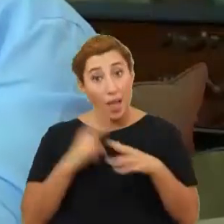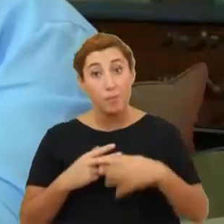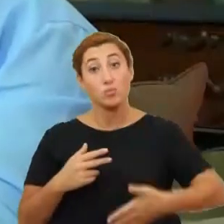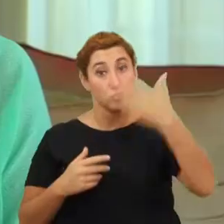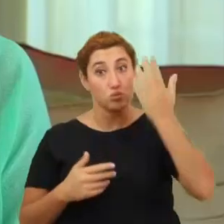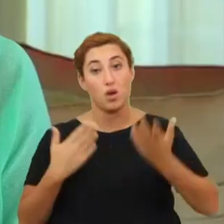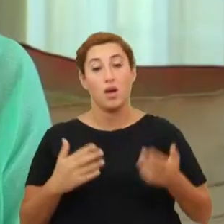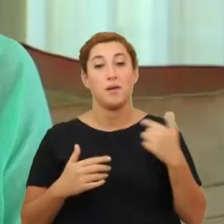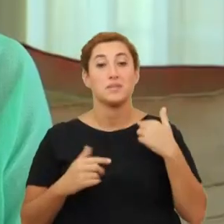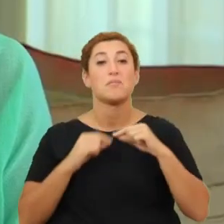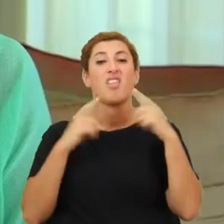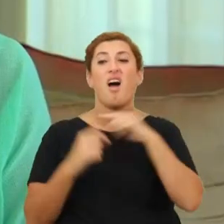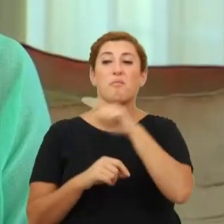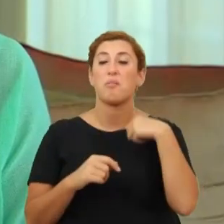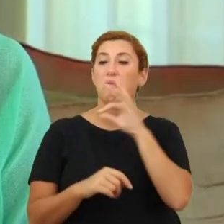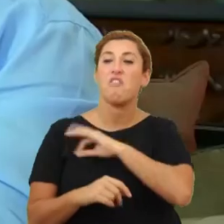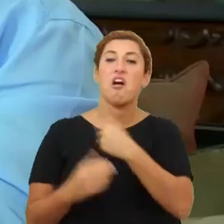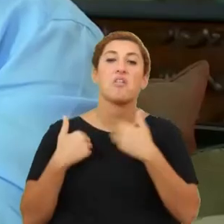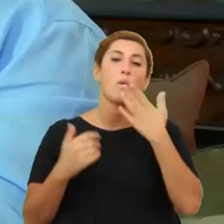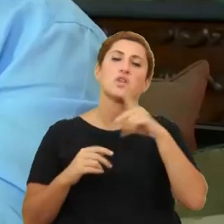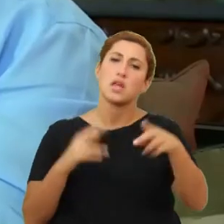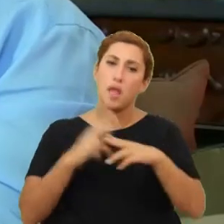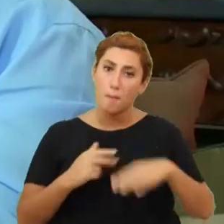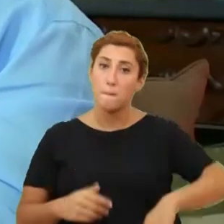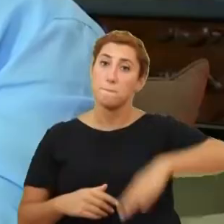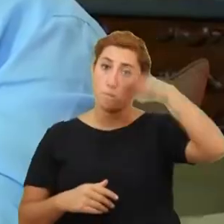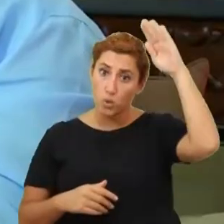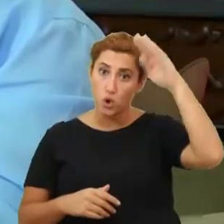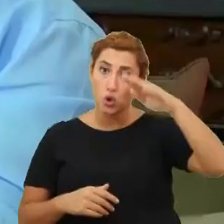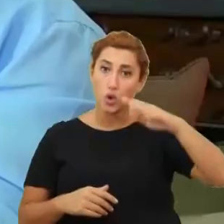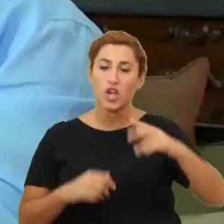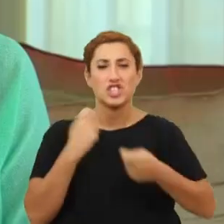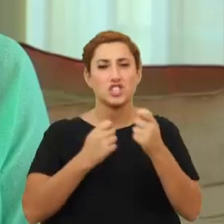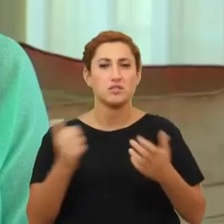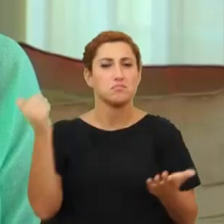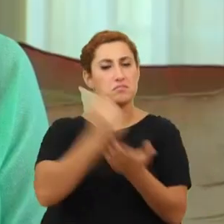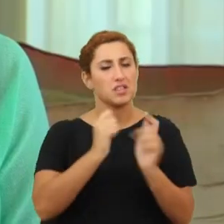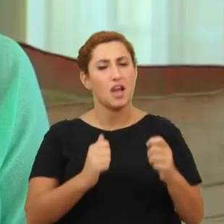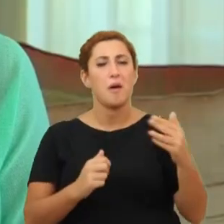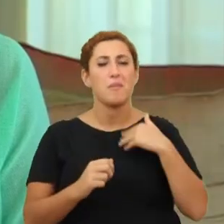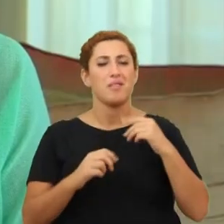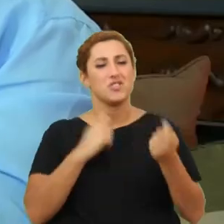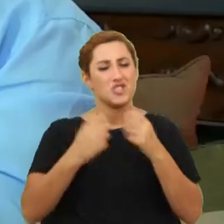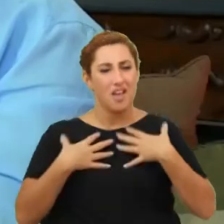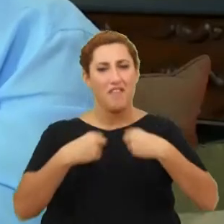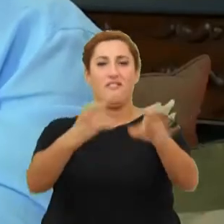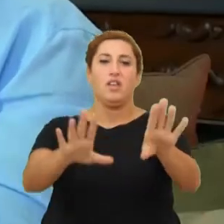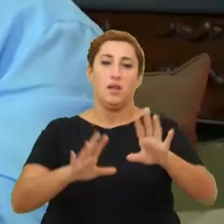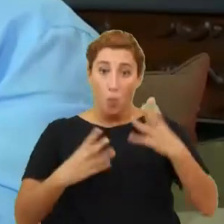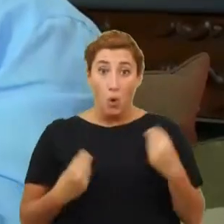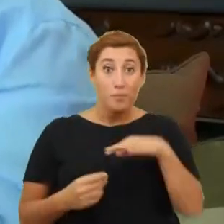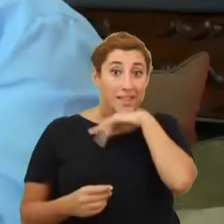önce büyü ha. Bizim damatlardan bana fayda yok. Sen bir an önce büyü, geç şirketin başına, benim sırtımdan yükü al. Oldu mu